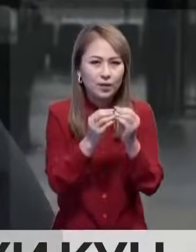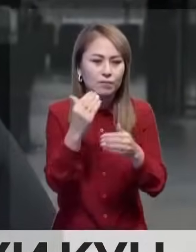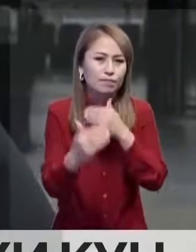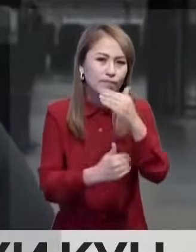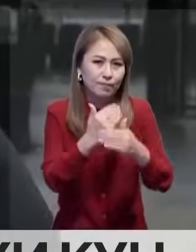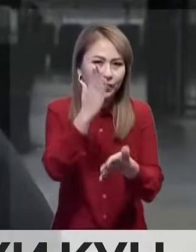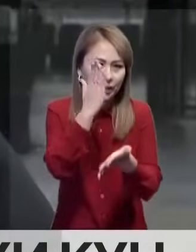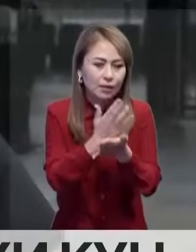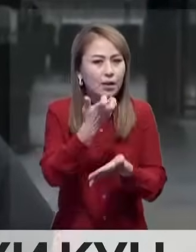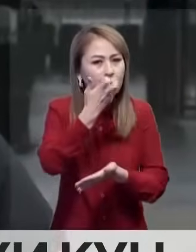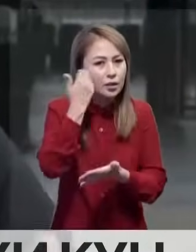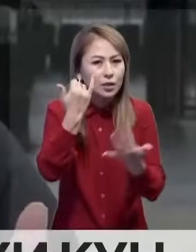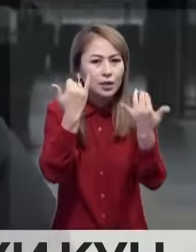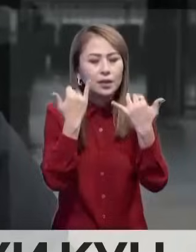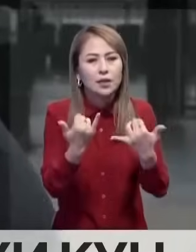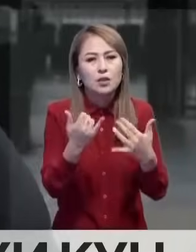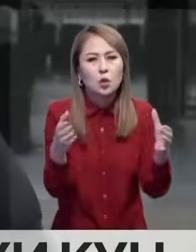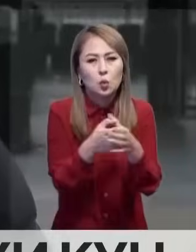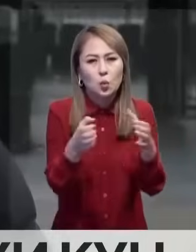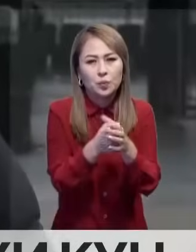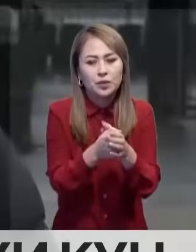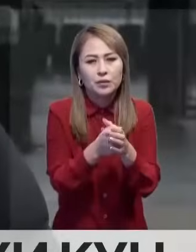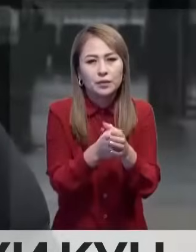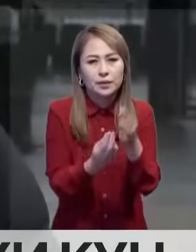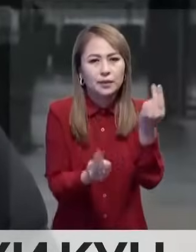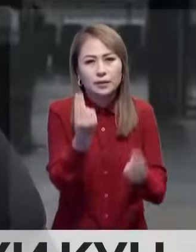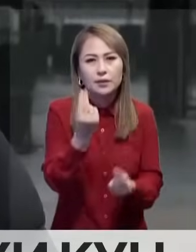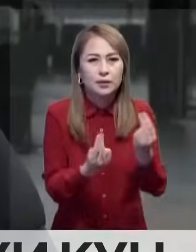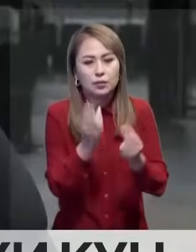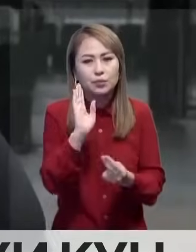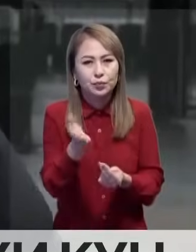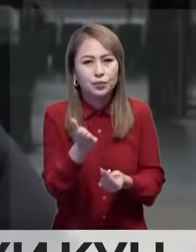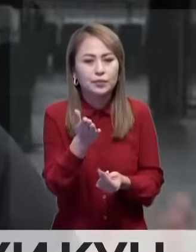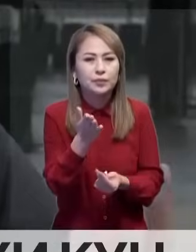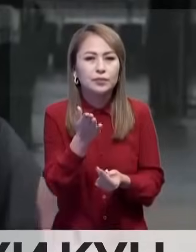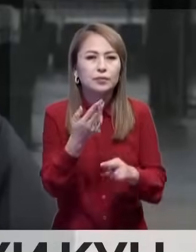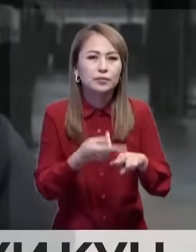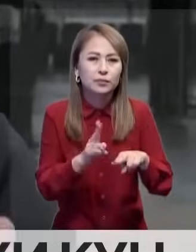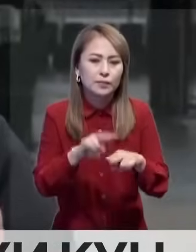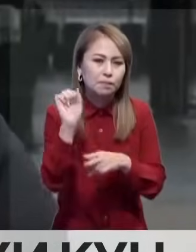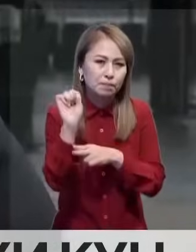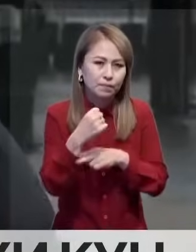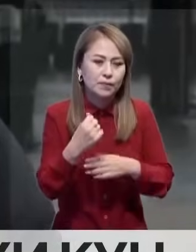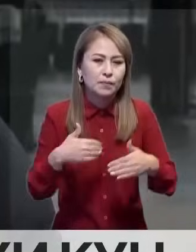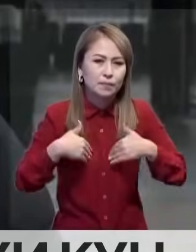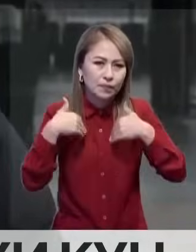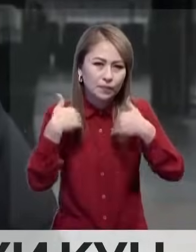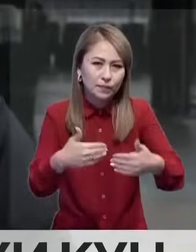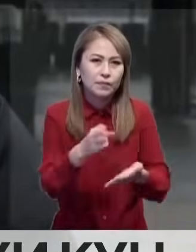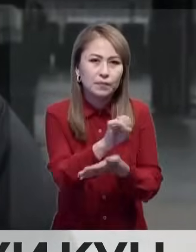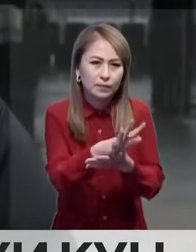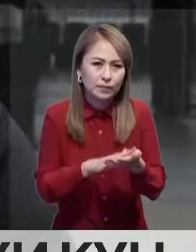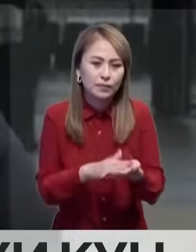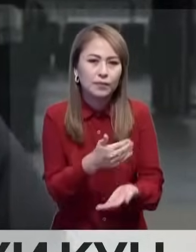жетістіктерге жетті. Соның арқасында қазір топтық кезеңнен шығу мүмкіндігі пайда болып тұр. Осы жеңіс жолын жігіттеріміздің